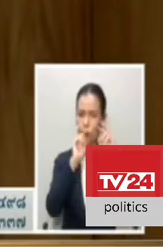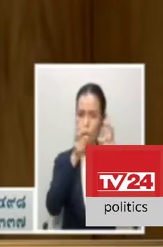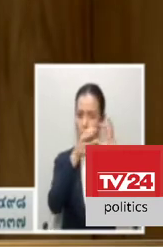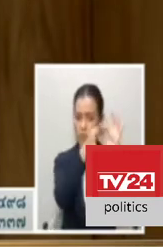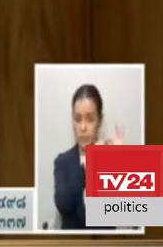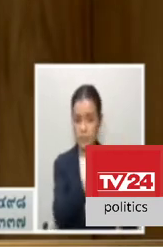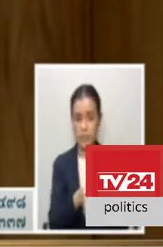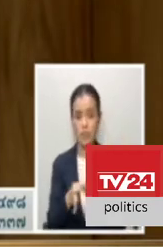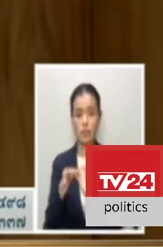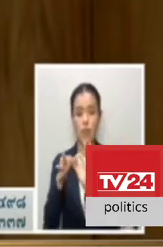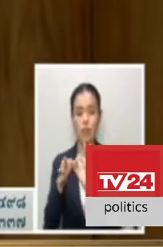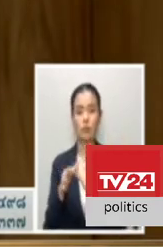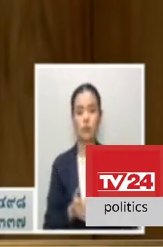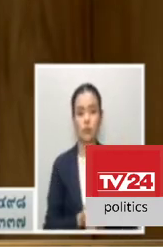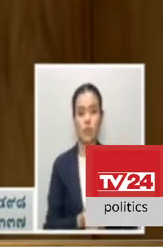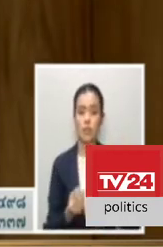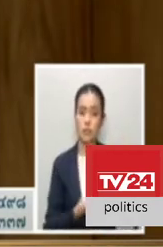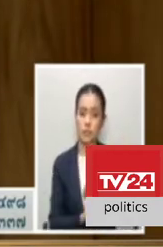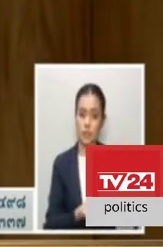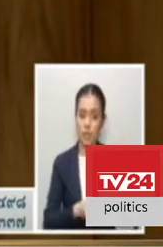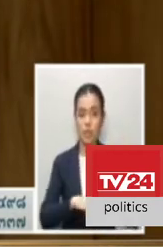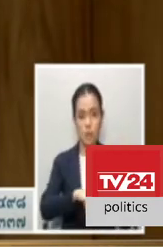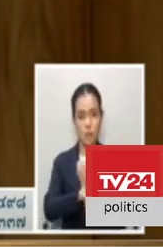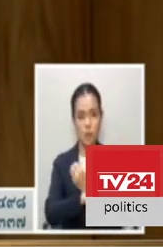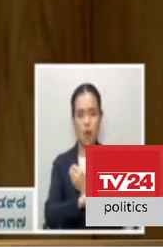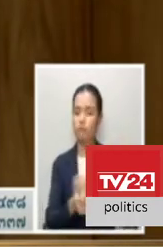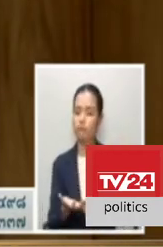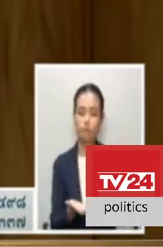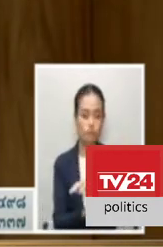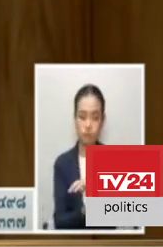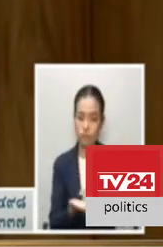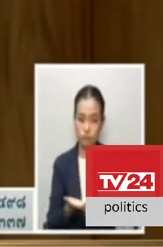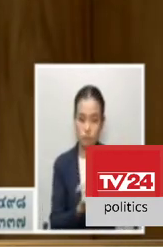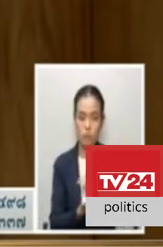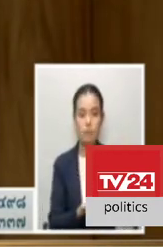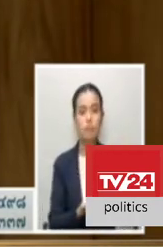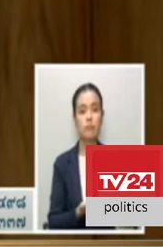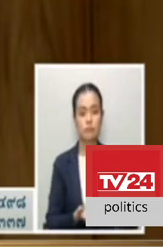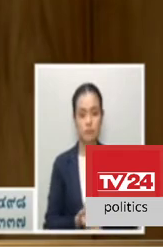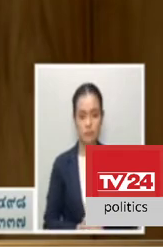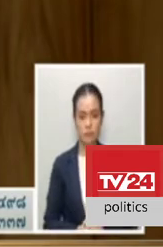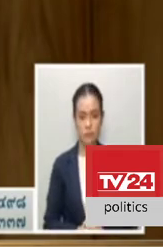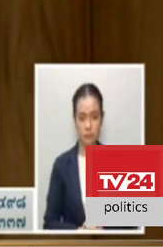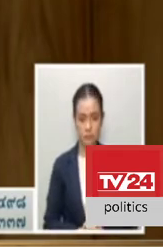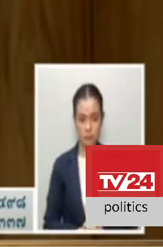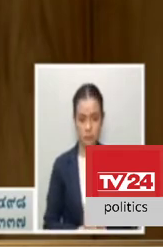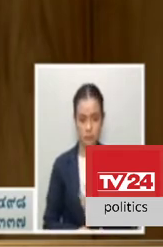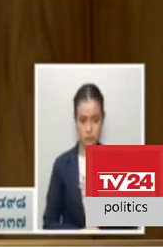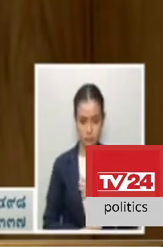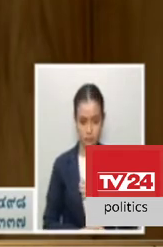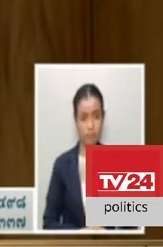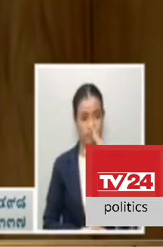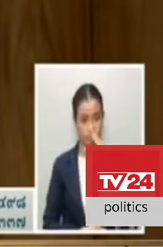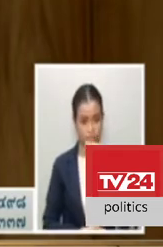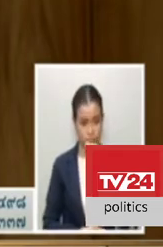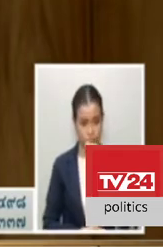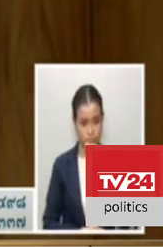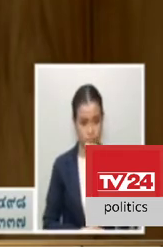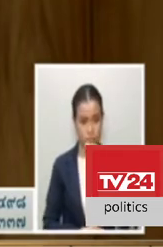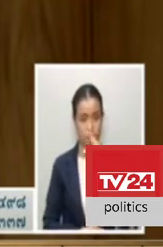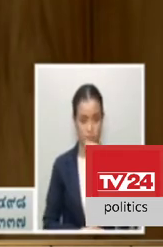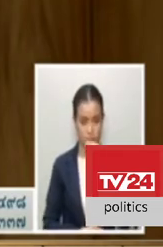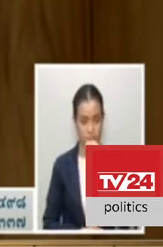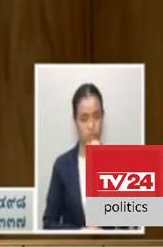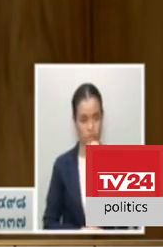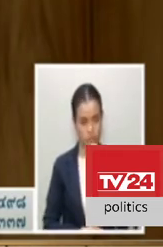ะฮะเป็นทั้งเศรษฐกิจการเมืองปะปนกันแต่ที่อยากจะเกริ่นไว้ก็เพียงแต่เรียน